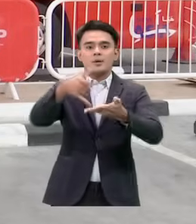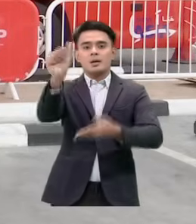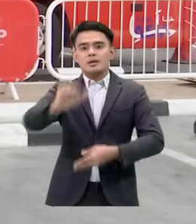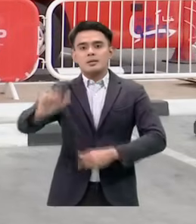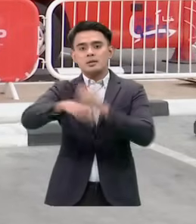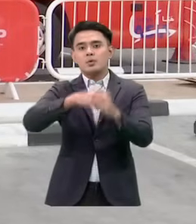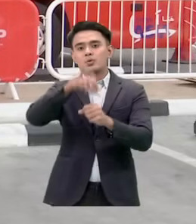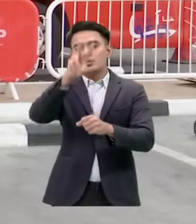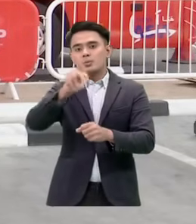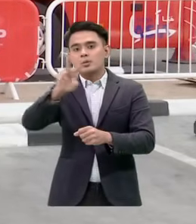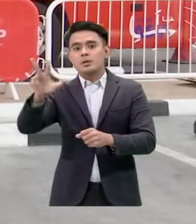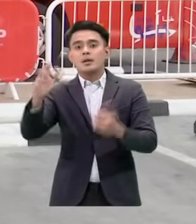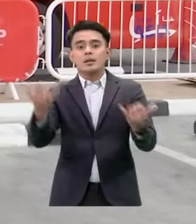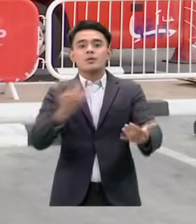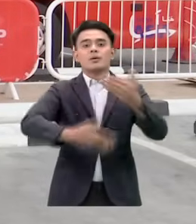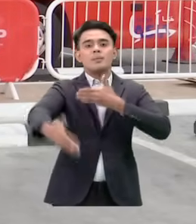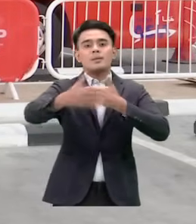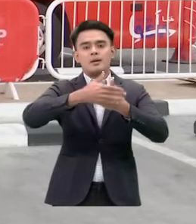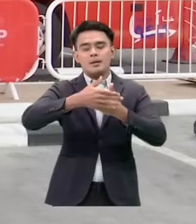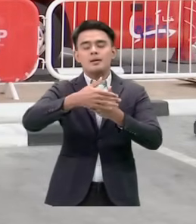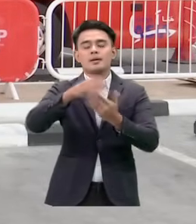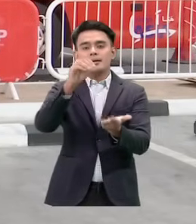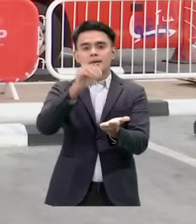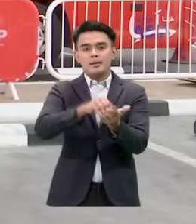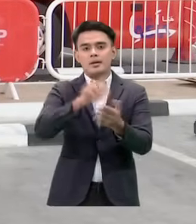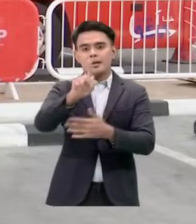2023 kita kembali bersama Rakan setugas di Kuala Lumpur